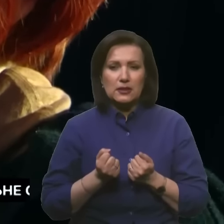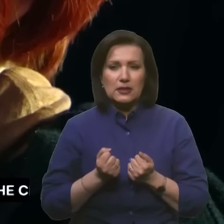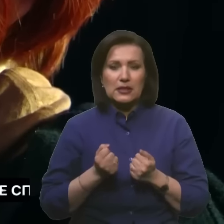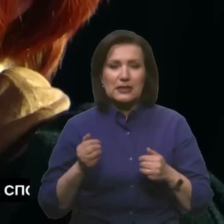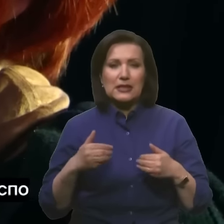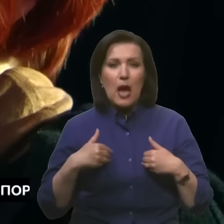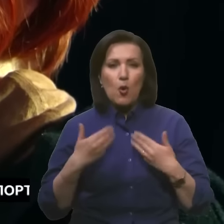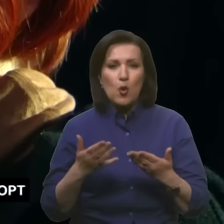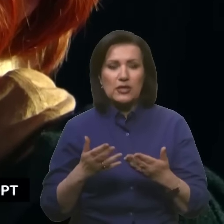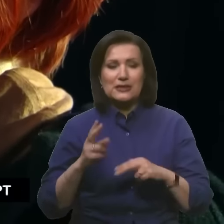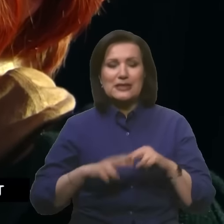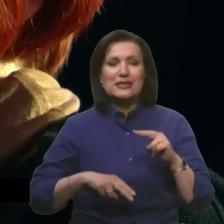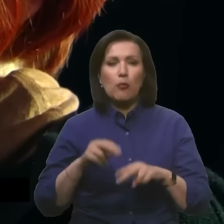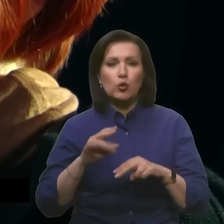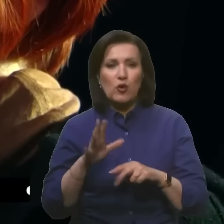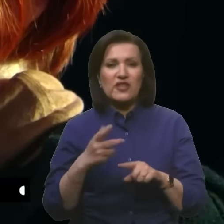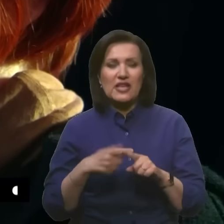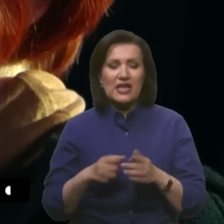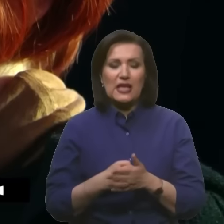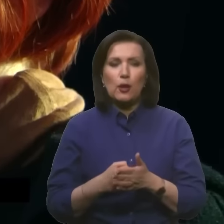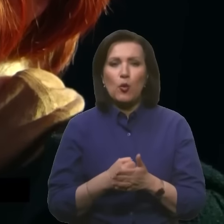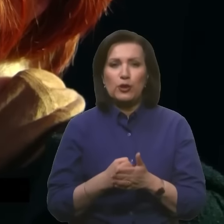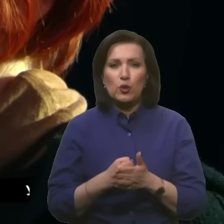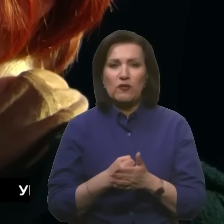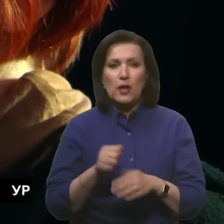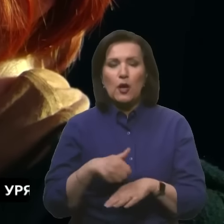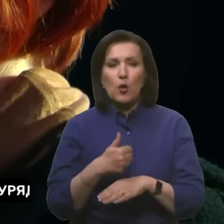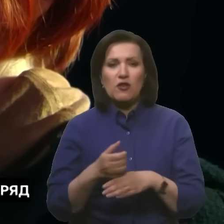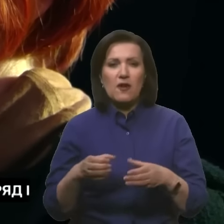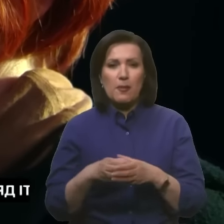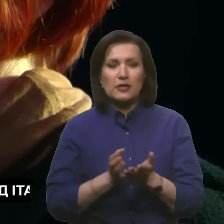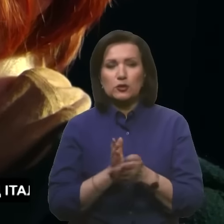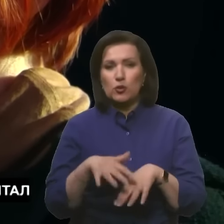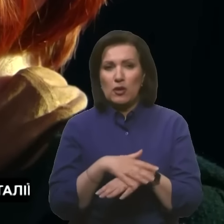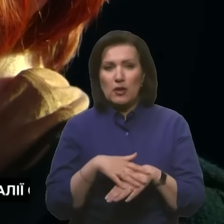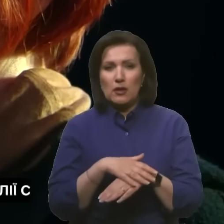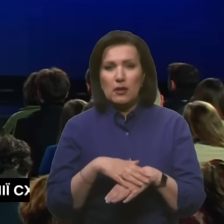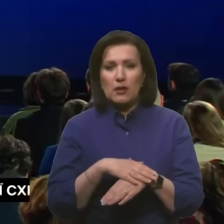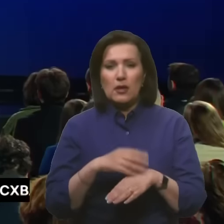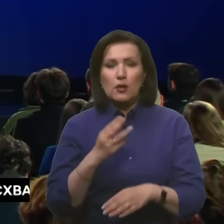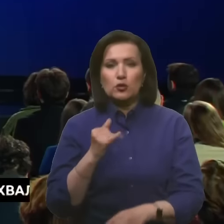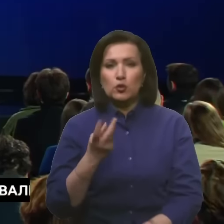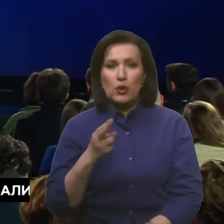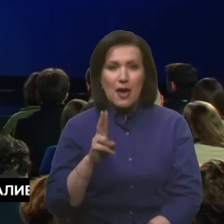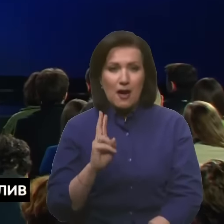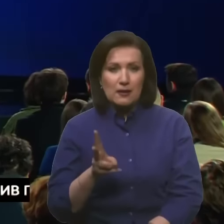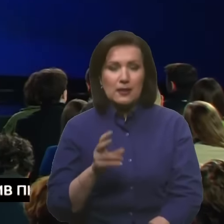на користь забудовників і який лобіює голова партії «Слуга народу» пані Олена Шуляк